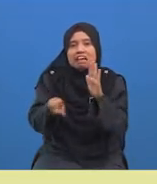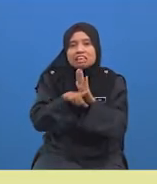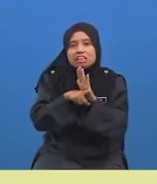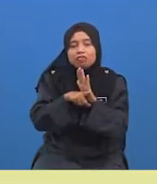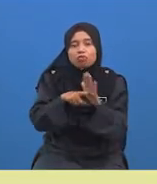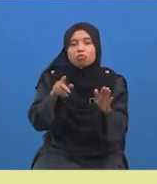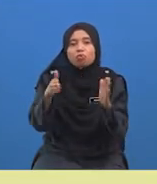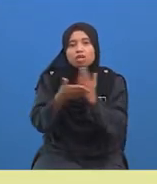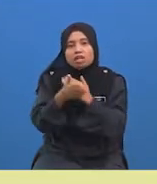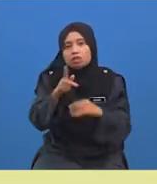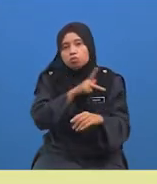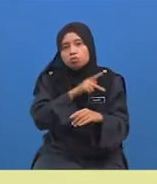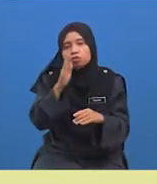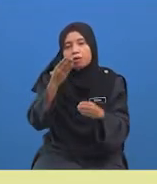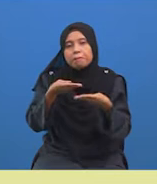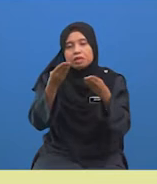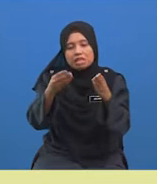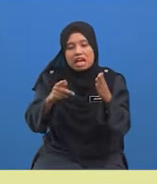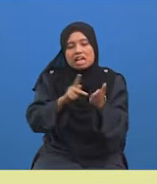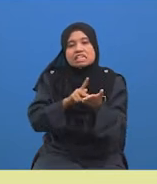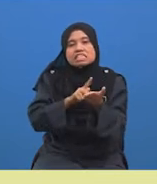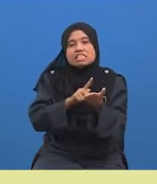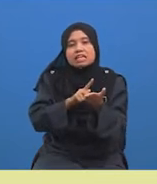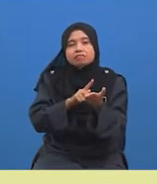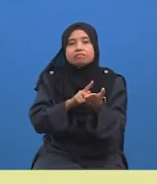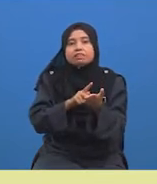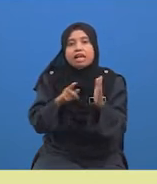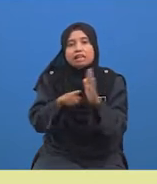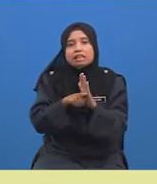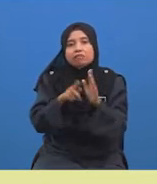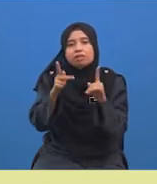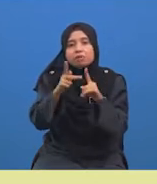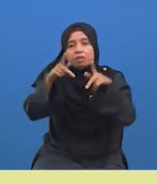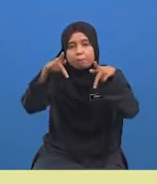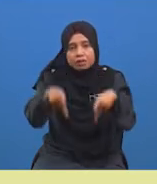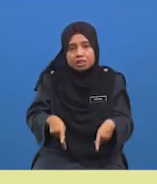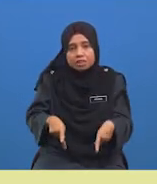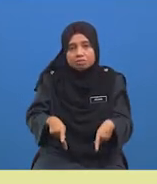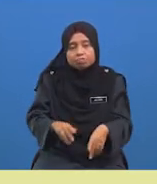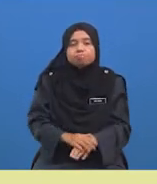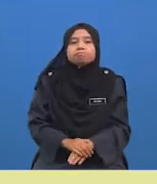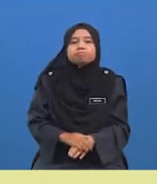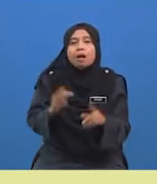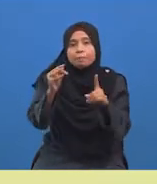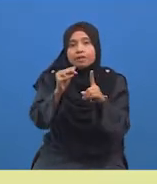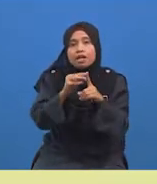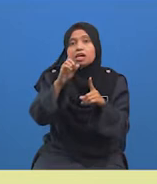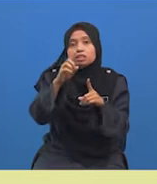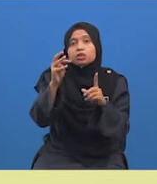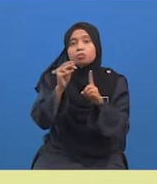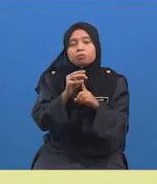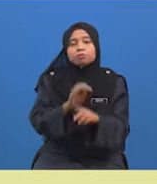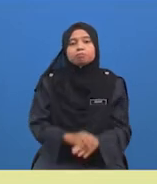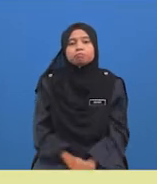akan memberikan kesan yang negatif kepada pelajar. Pelajar mendapat markah untuk contoh